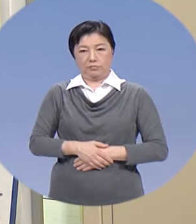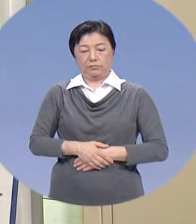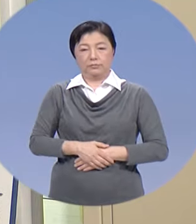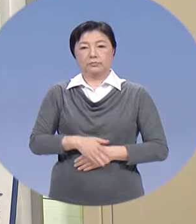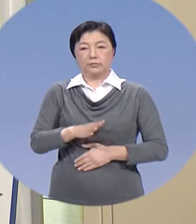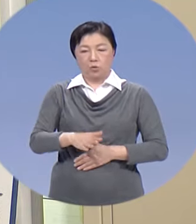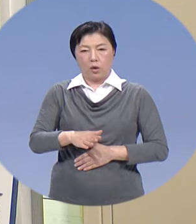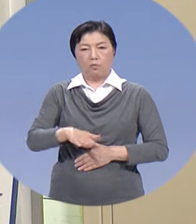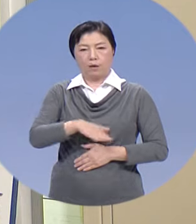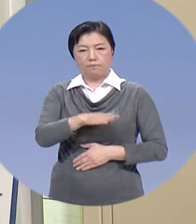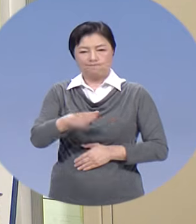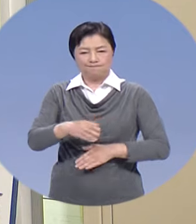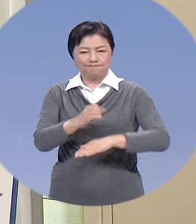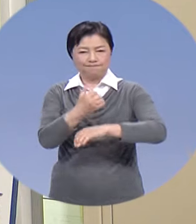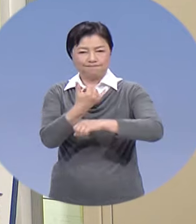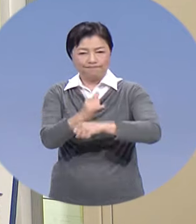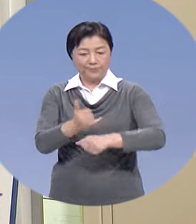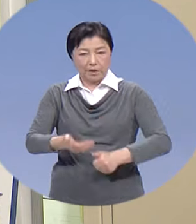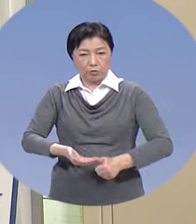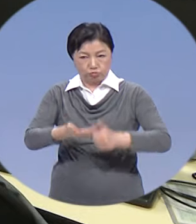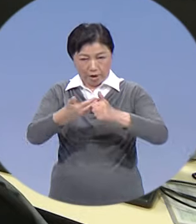支える人材を育成しています。